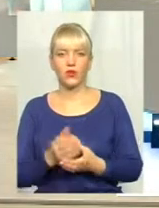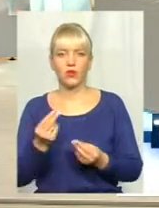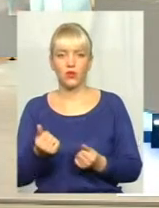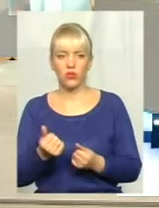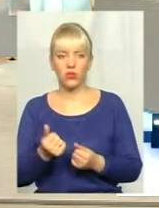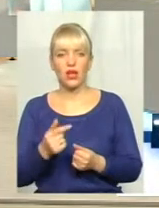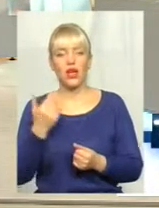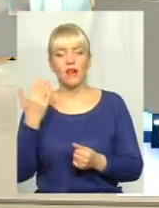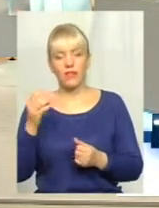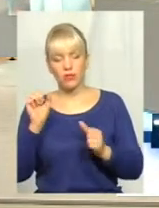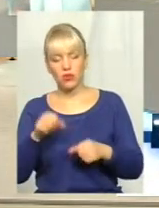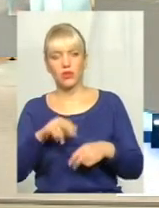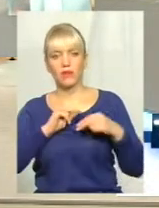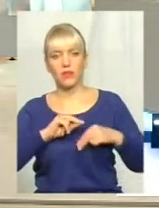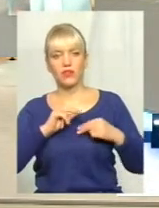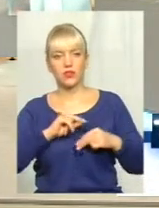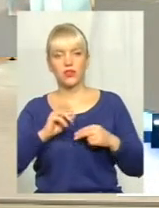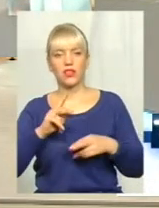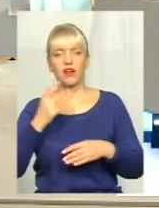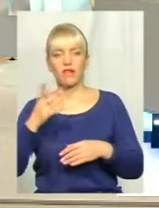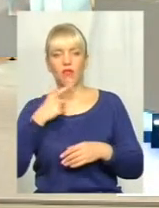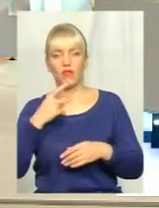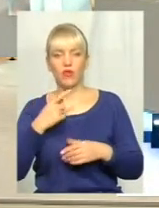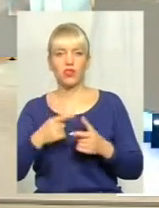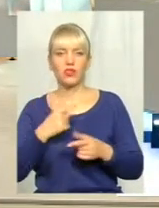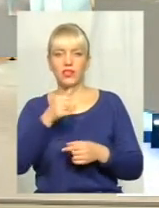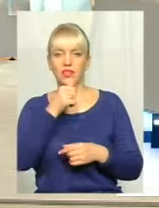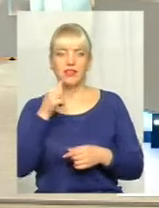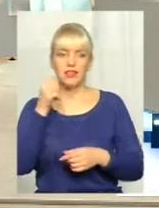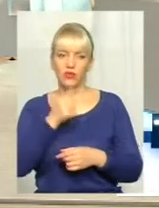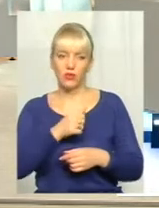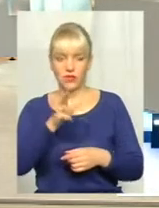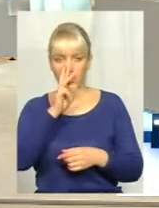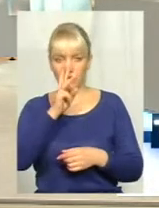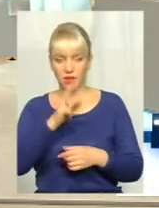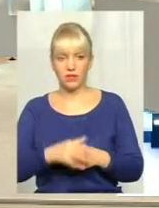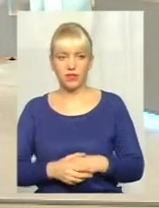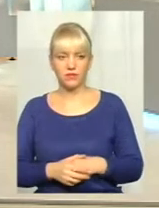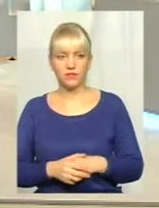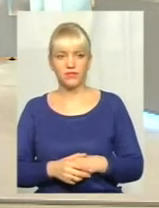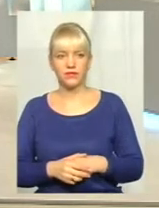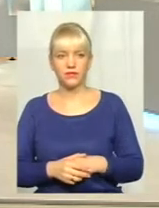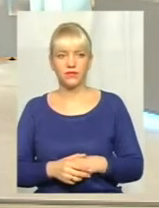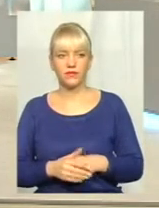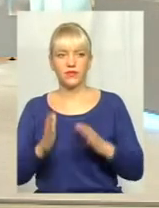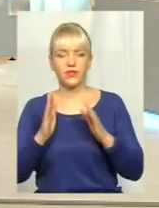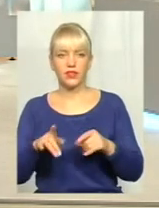І він може працювати, як ви говорите, тіньова зарплата.